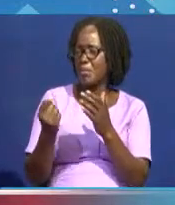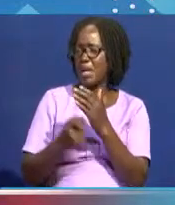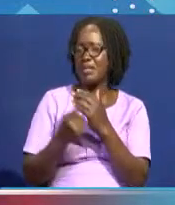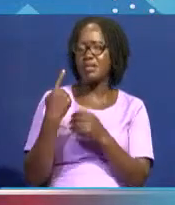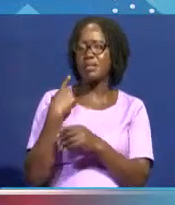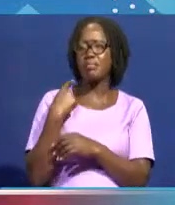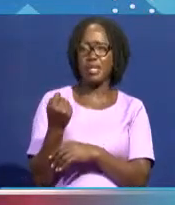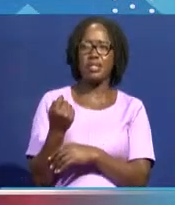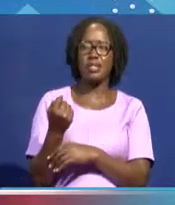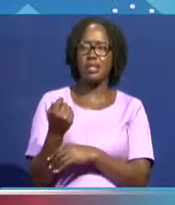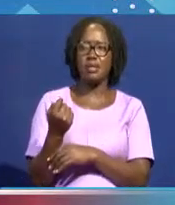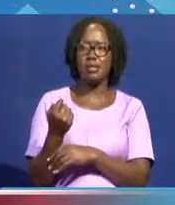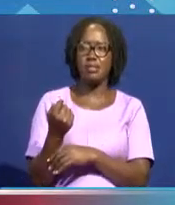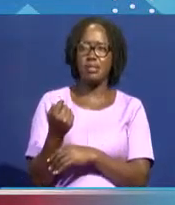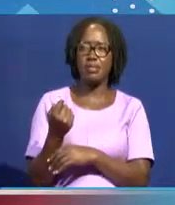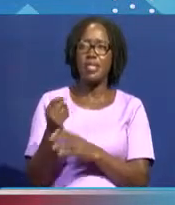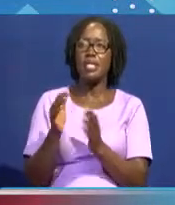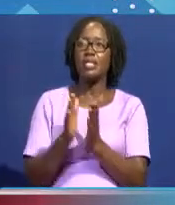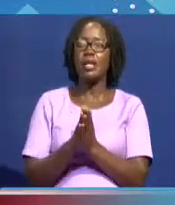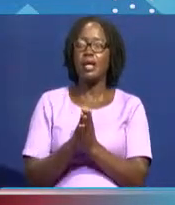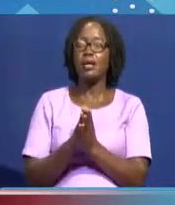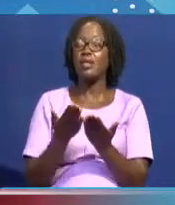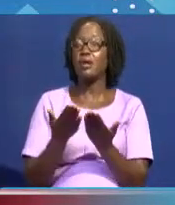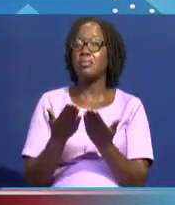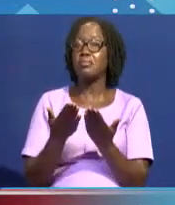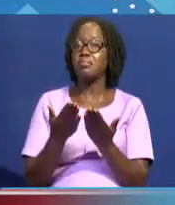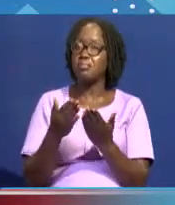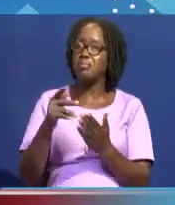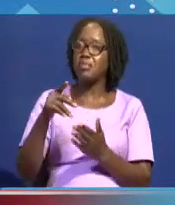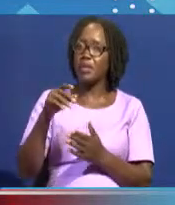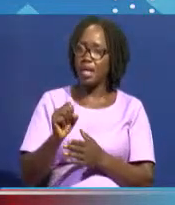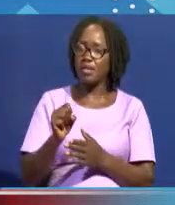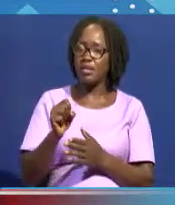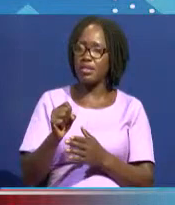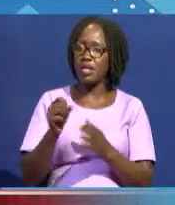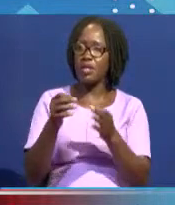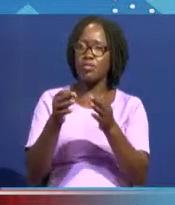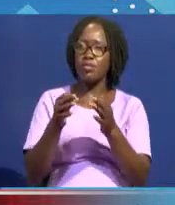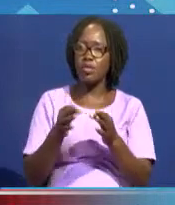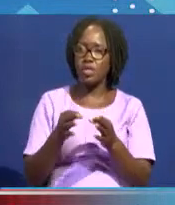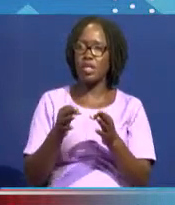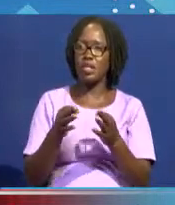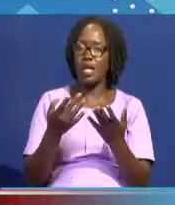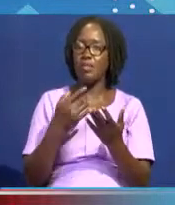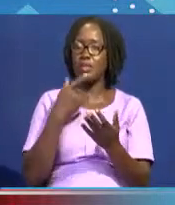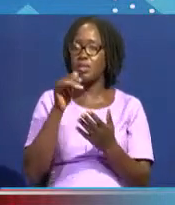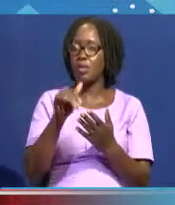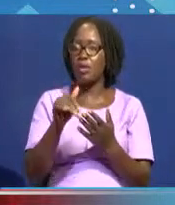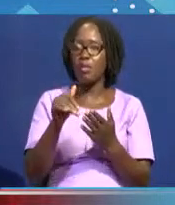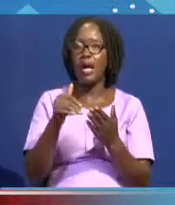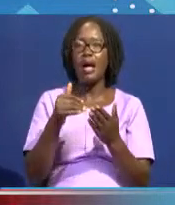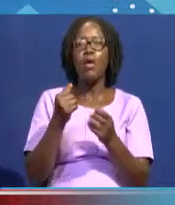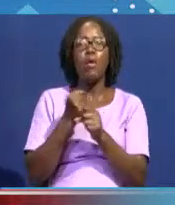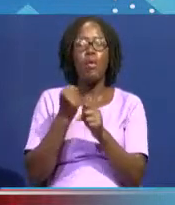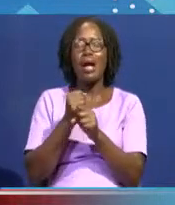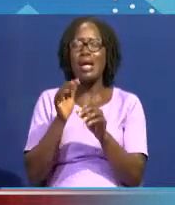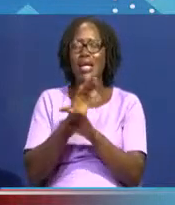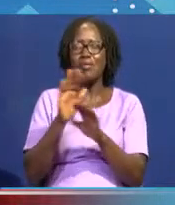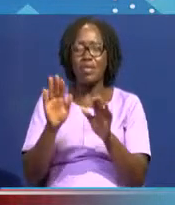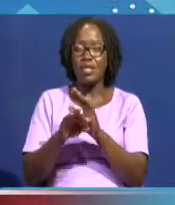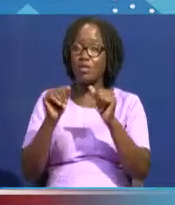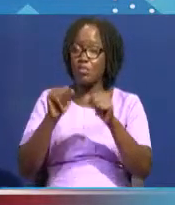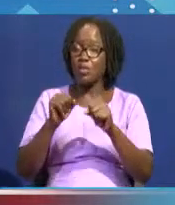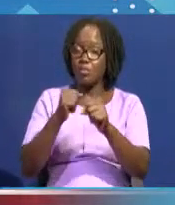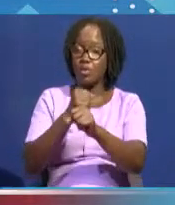Benki Kuu ya Kenya, Daktari Kamau Thugge, amesema benki hiyo itatumia mbinu zote zilizopo kulinda thamani ya shilingi ya Kenya